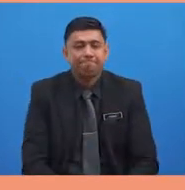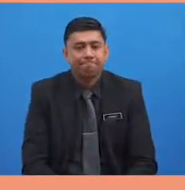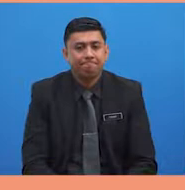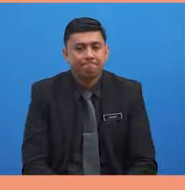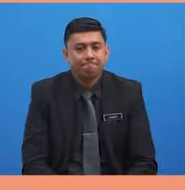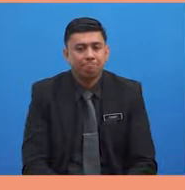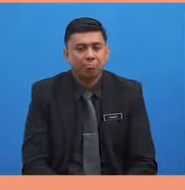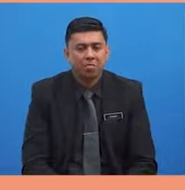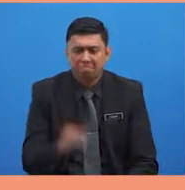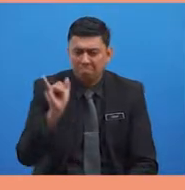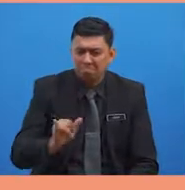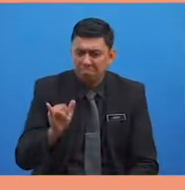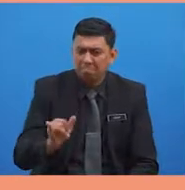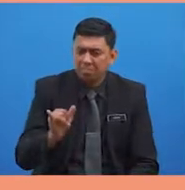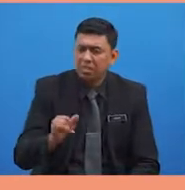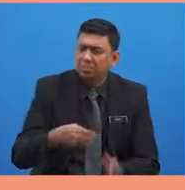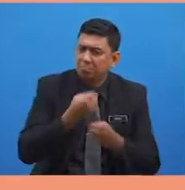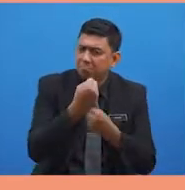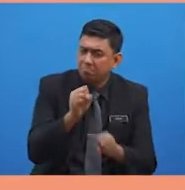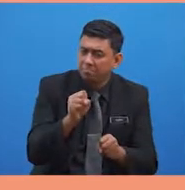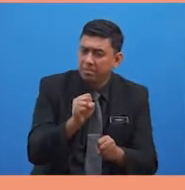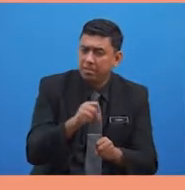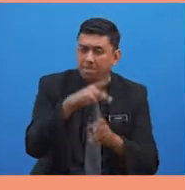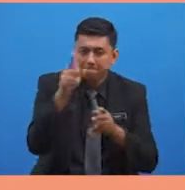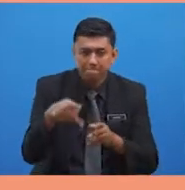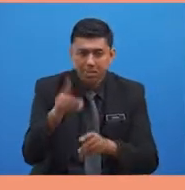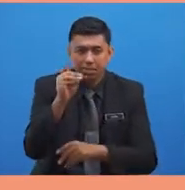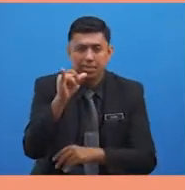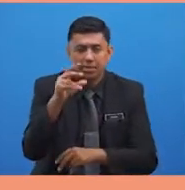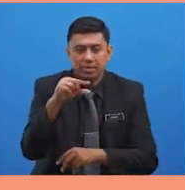interaktif yang tersedia pada peta digital ini.